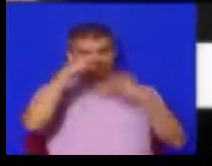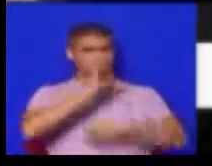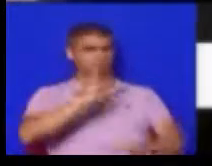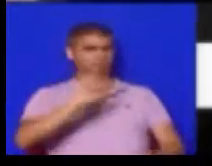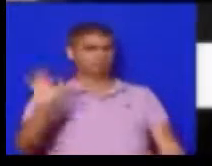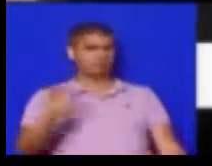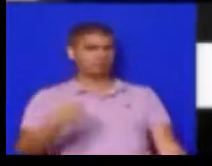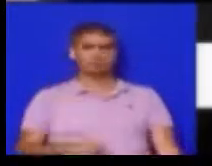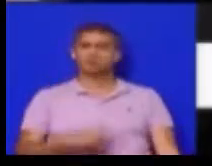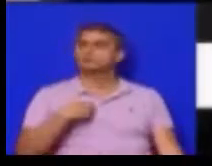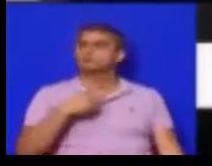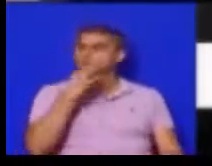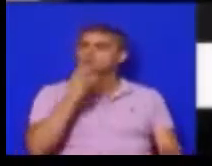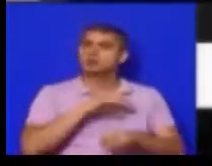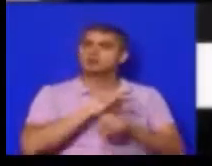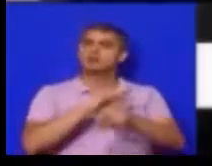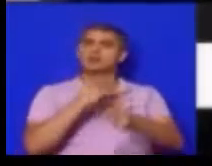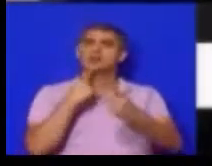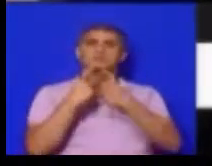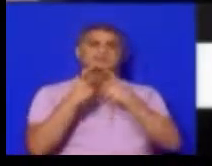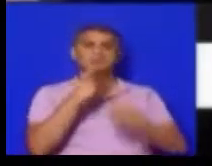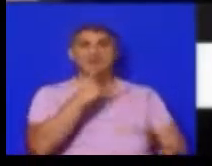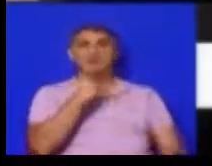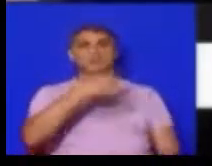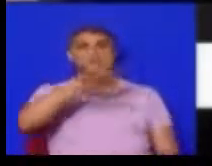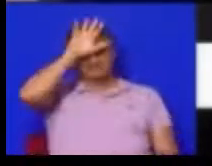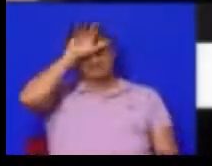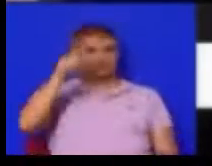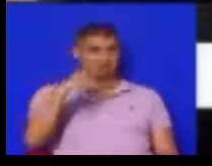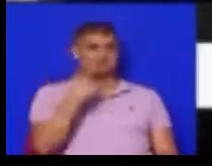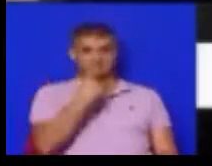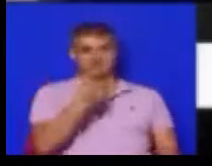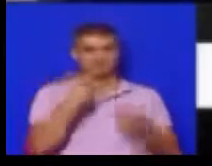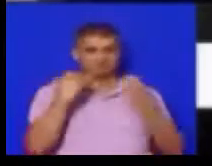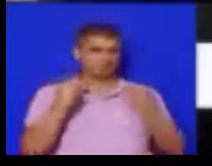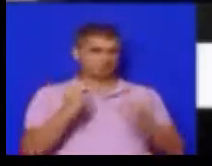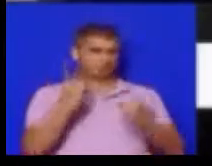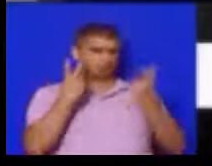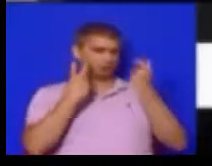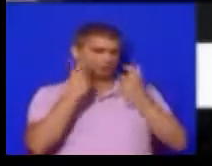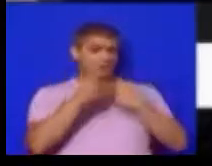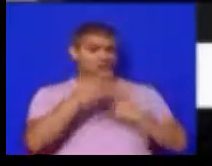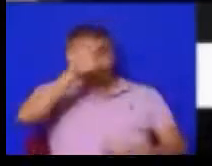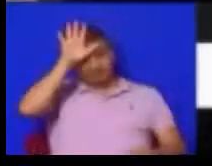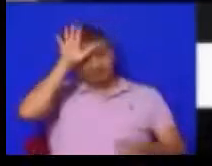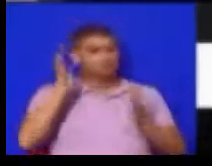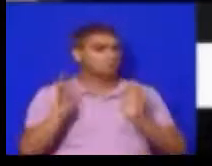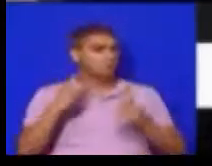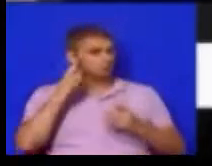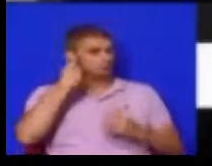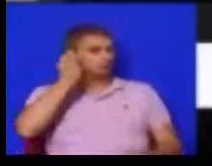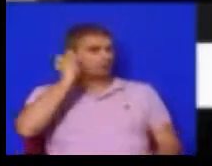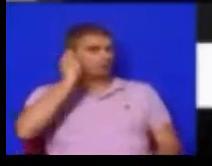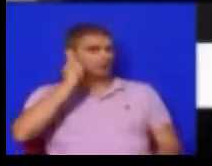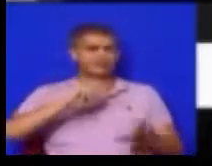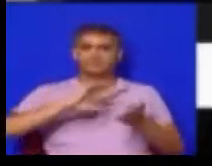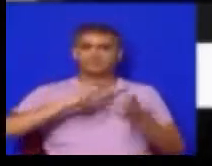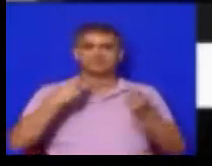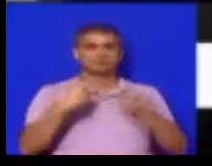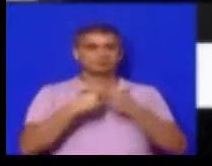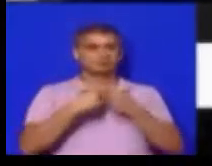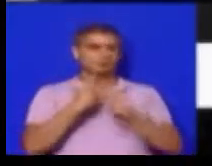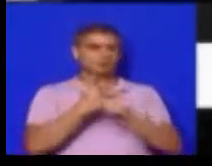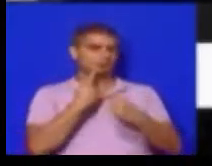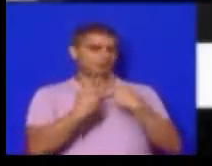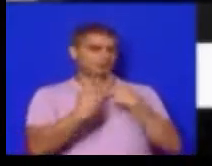לשאול אותך לגבי ניהול המסע ומתן. אמרת שהאיראנים, ואתה אומר את זה בוודאי גם מניסיון ומידע, האיראנים מאוד מאוד מתוחכמים בכל מה שקשור לניהול המסע